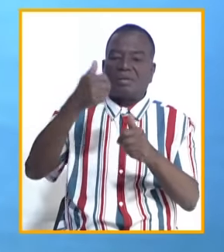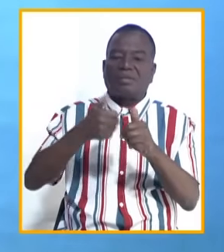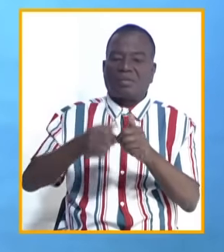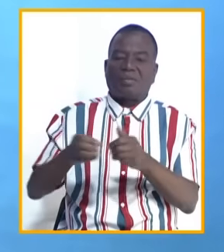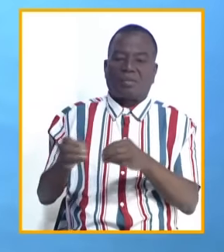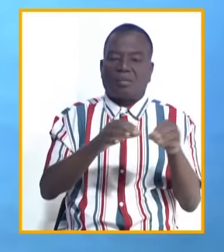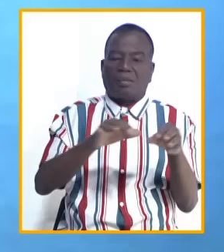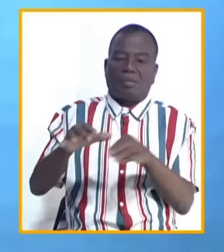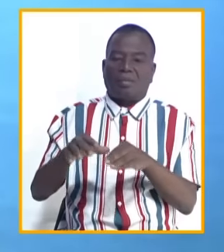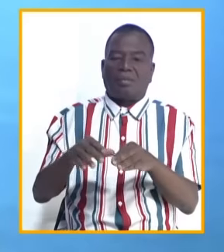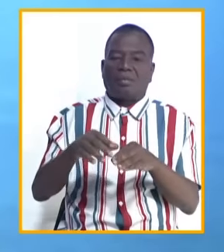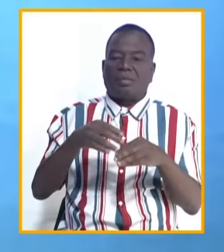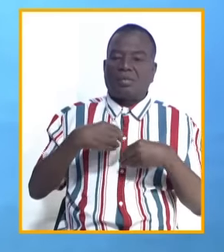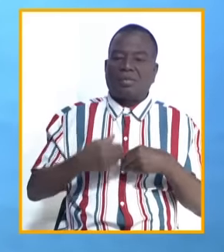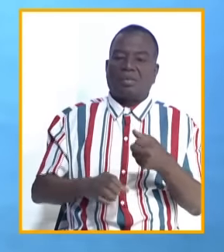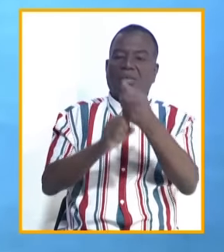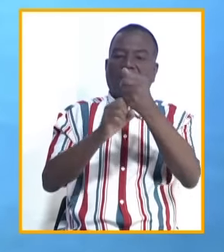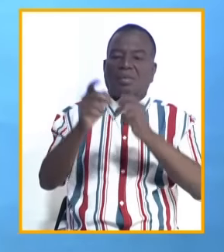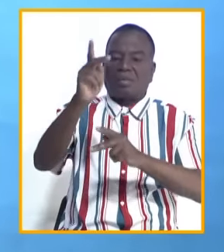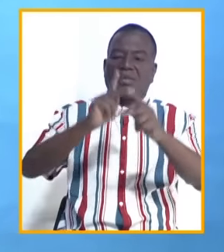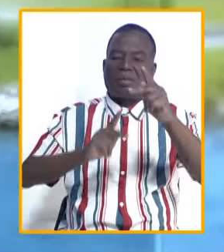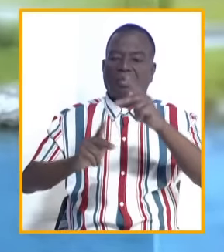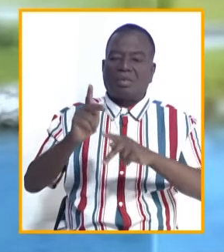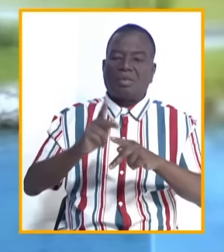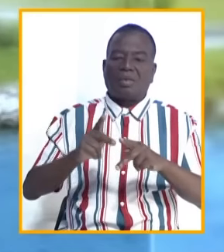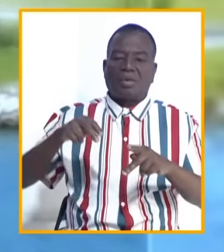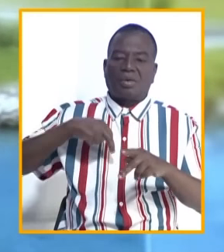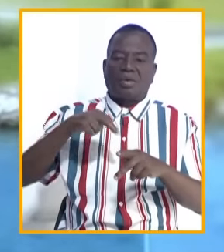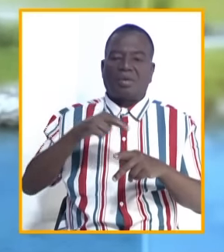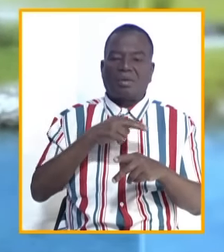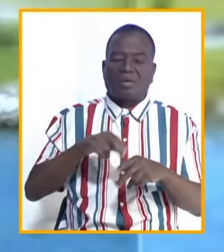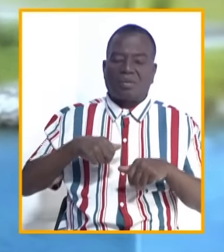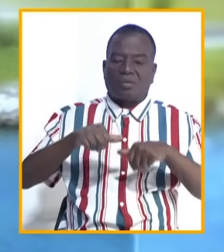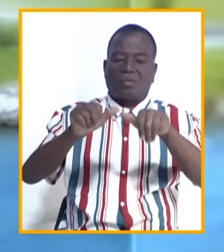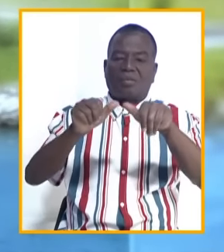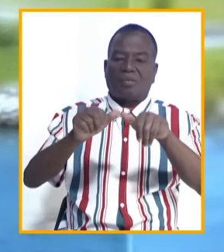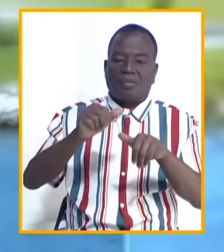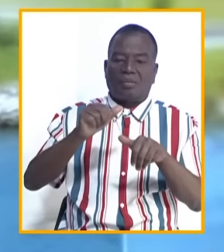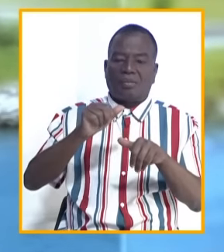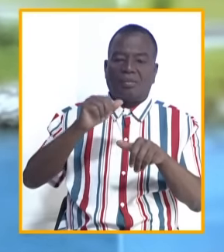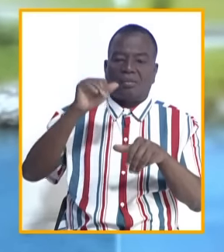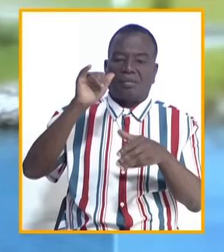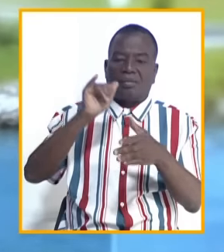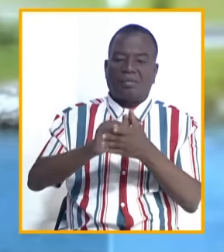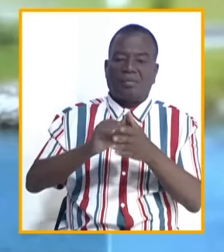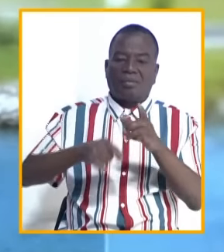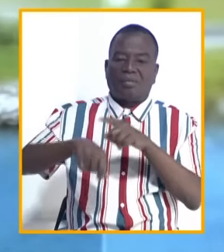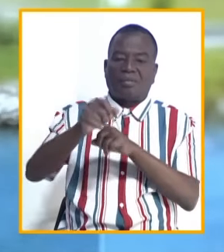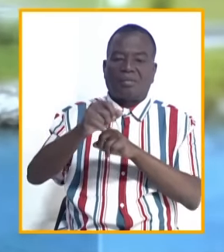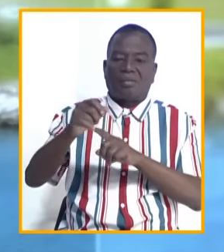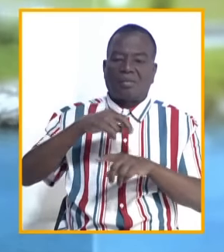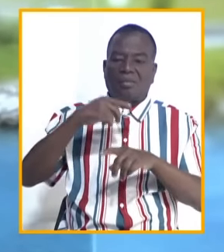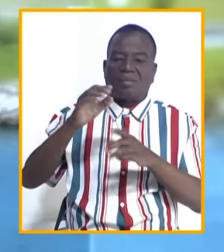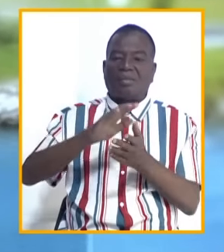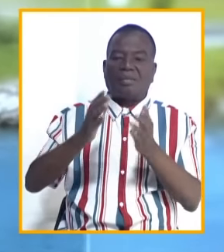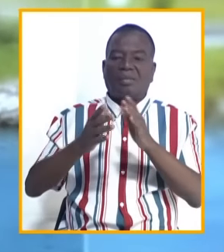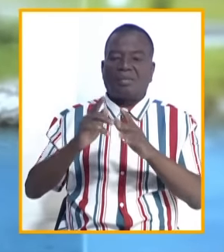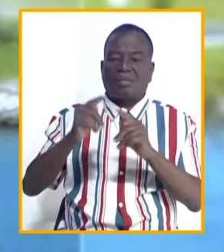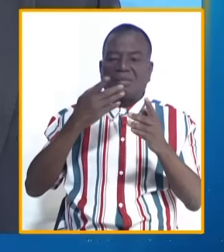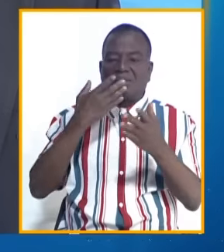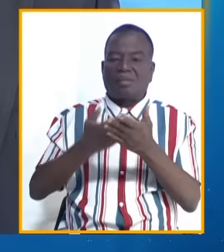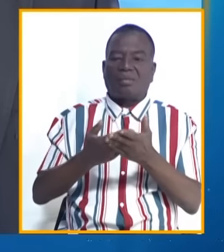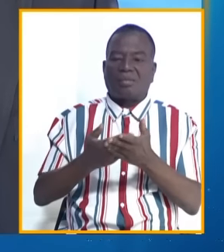surtout pas manquer. À partir de 20h, les deux équipes ne seront pas orphelines parce que à chacune donc, de leurs déplacements, elles ont bénéficié du soutien de leur public. Nous